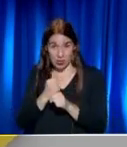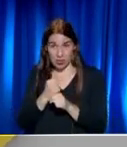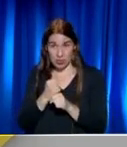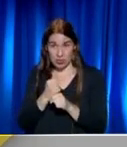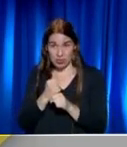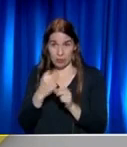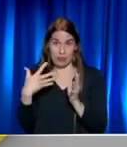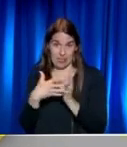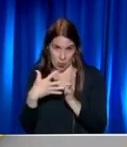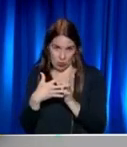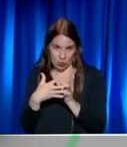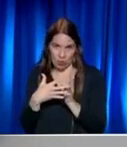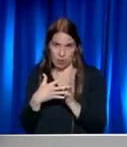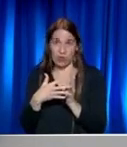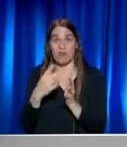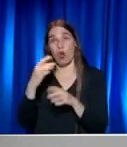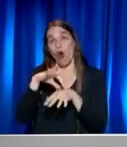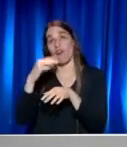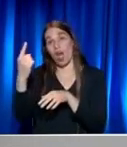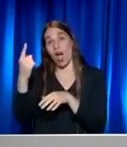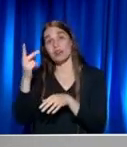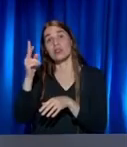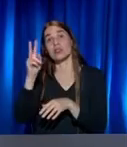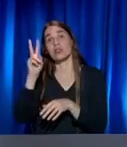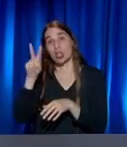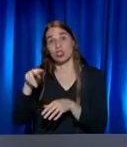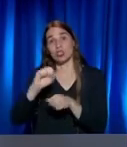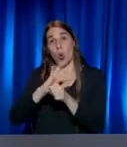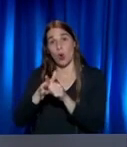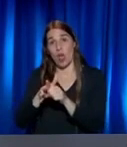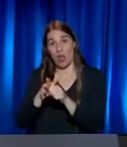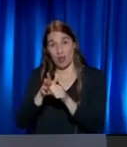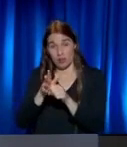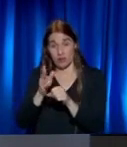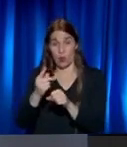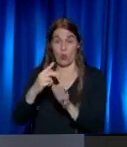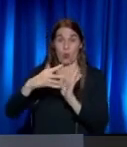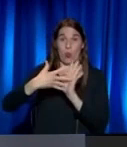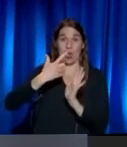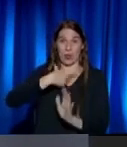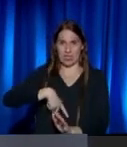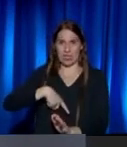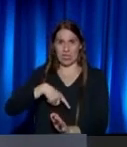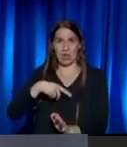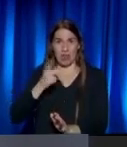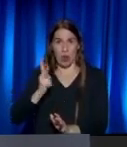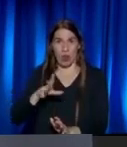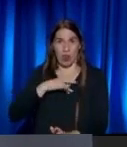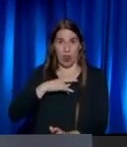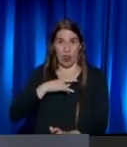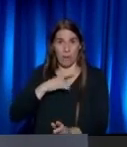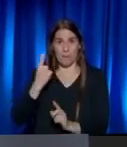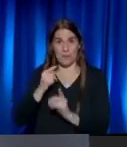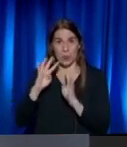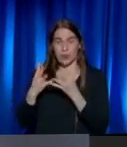יש קורונה, ממנו אני יכולה להיכנס לבידוד? תודה. יובל, בעצם שואלת האם היא